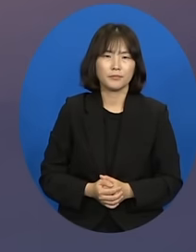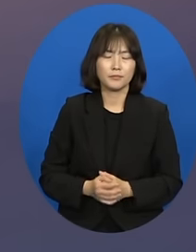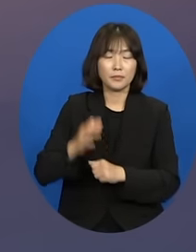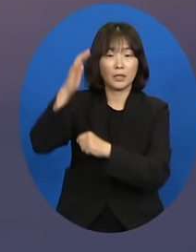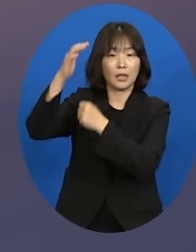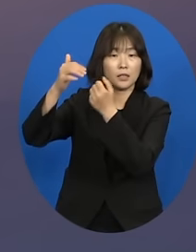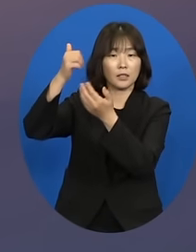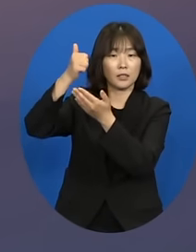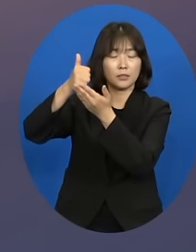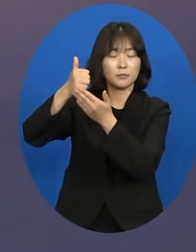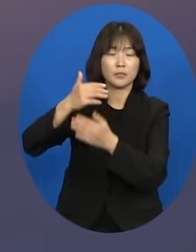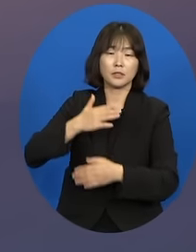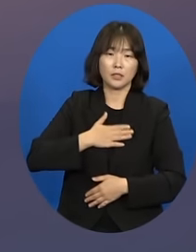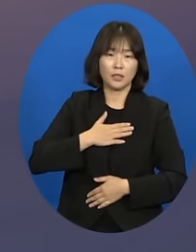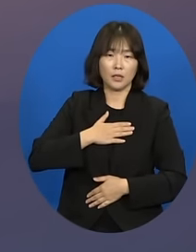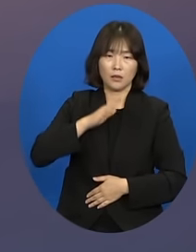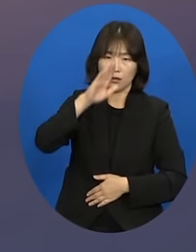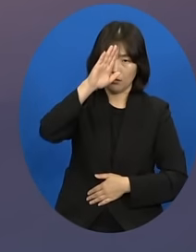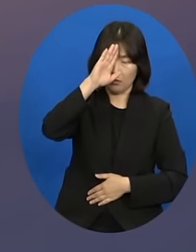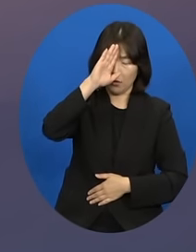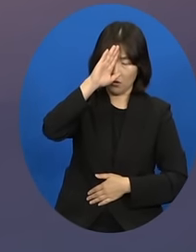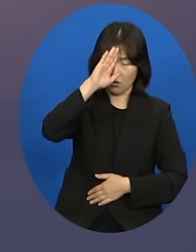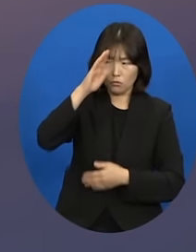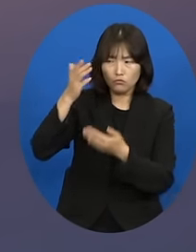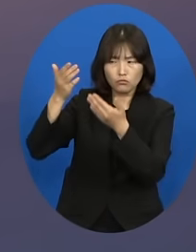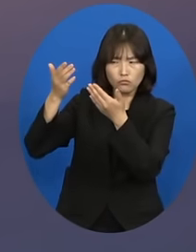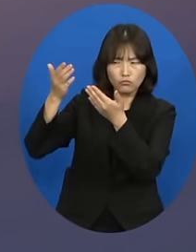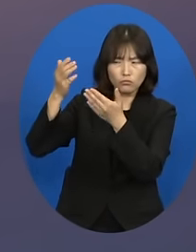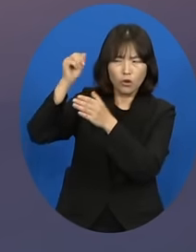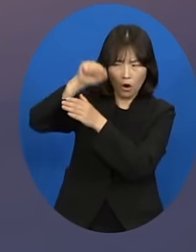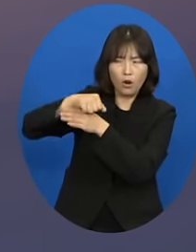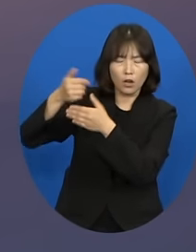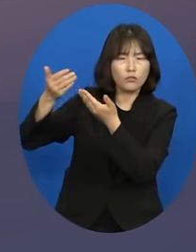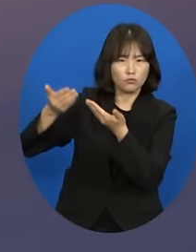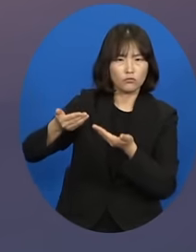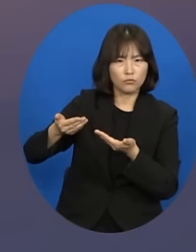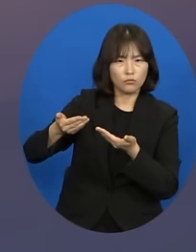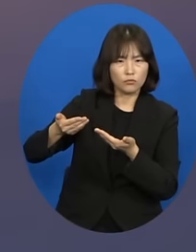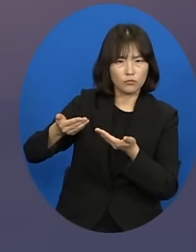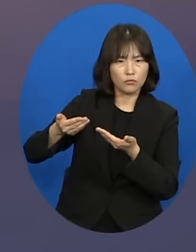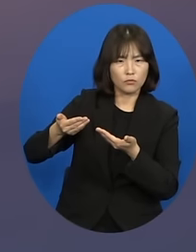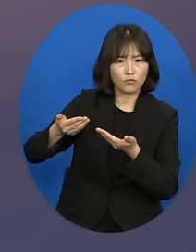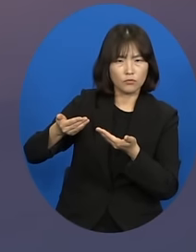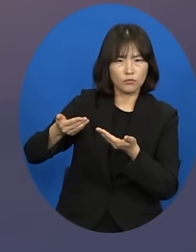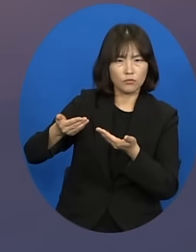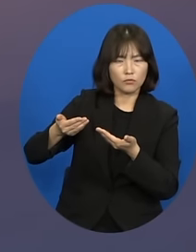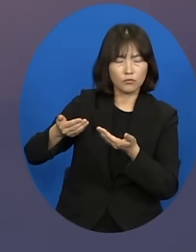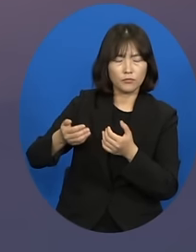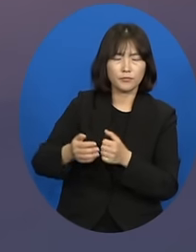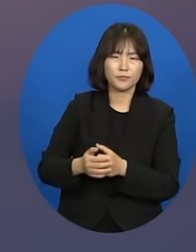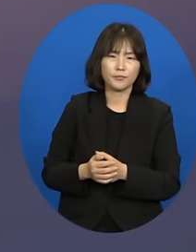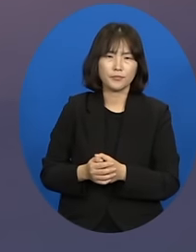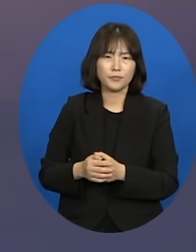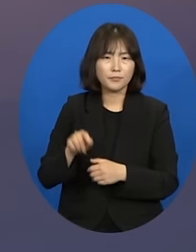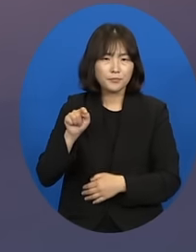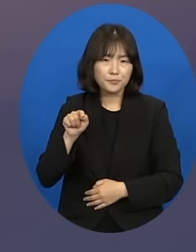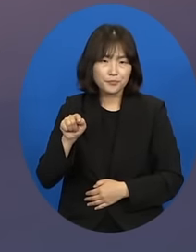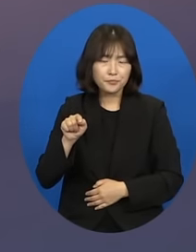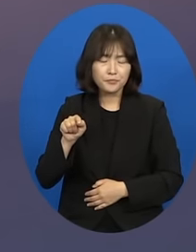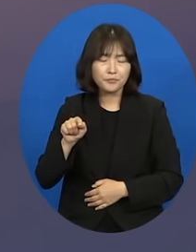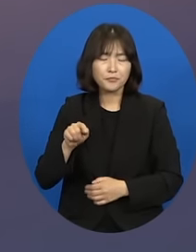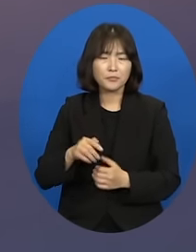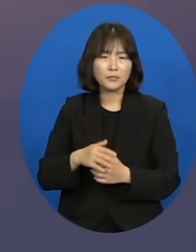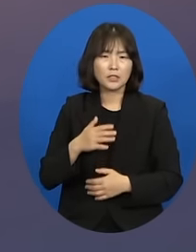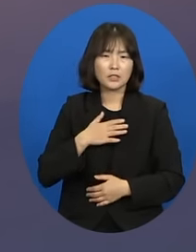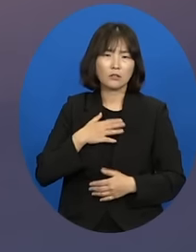하나님이 저에게 병을 주신 거라기보다 허락하신 것이죠. 병이 생길 수 있게 허락하신 것을